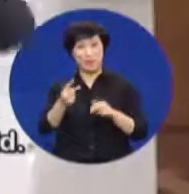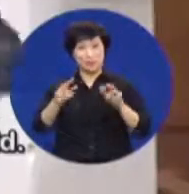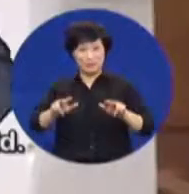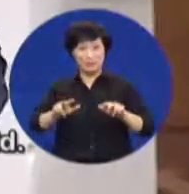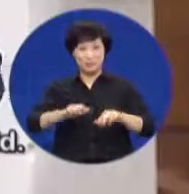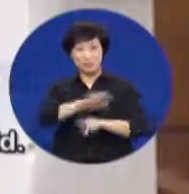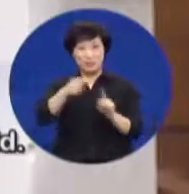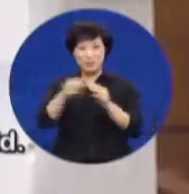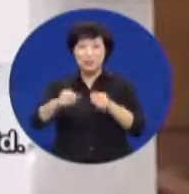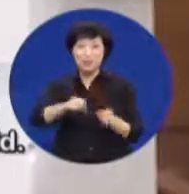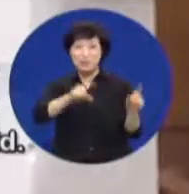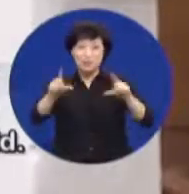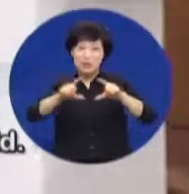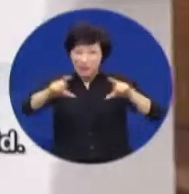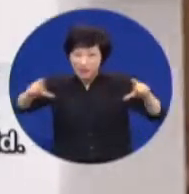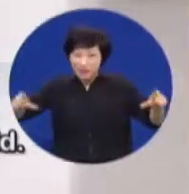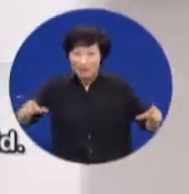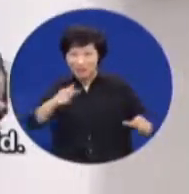여러분